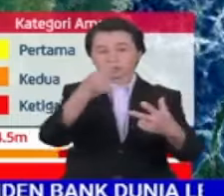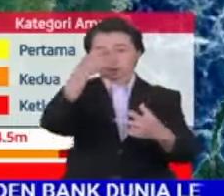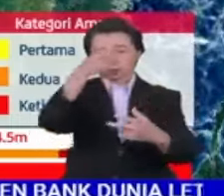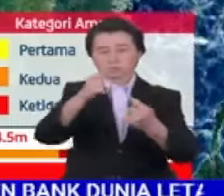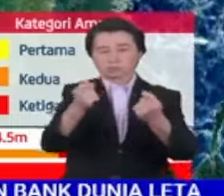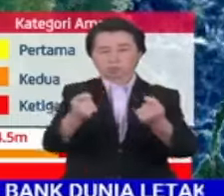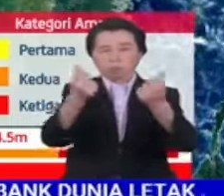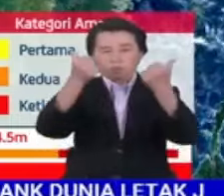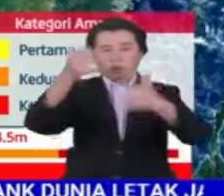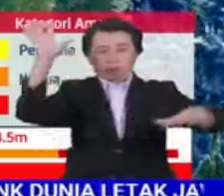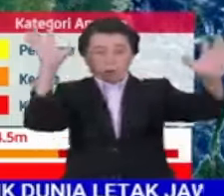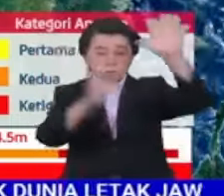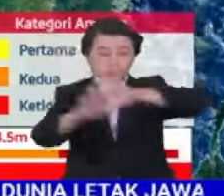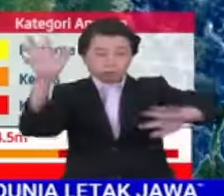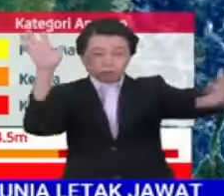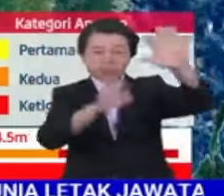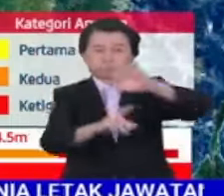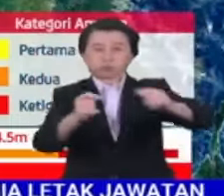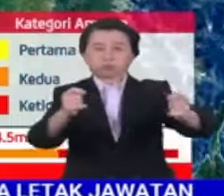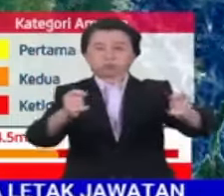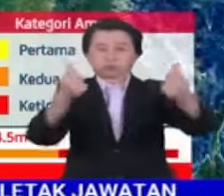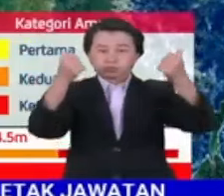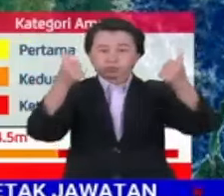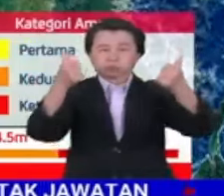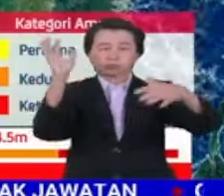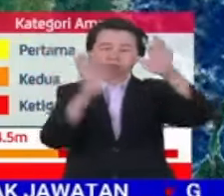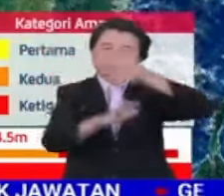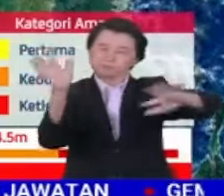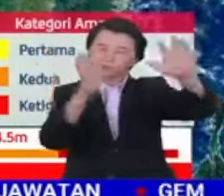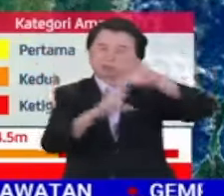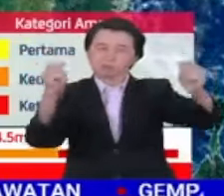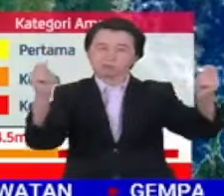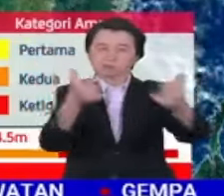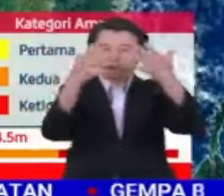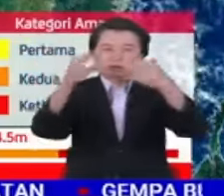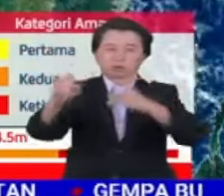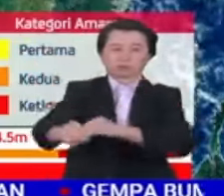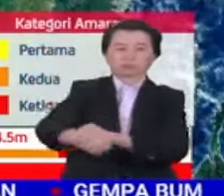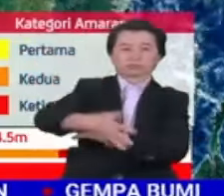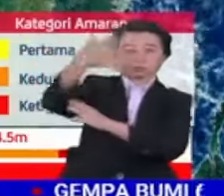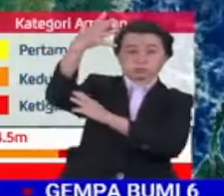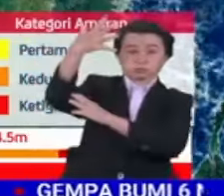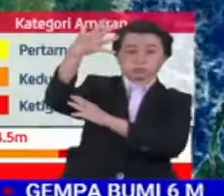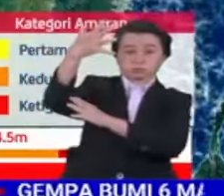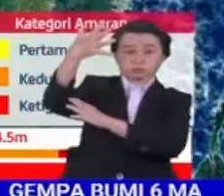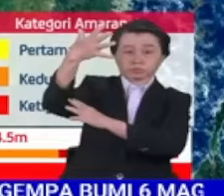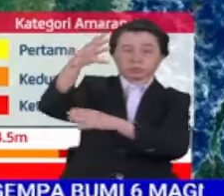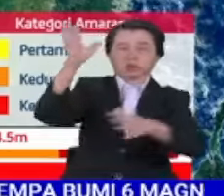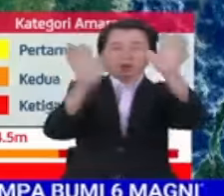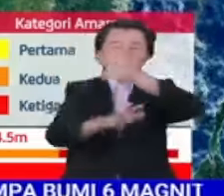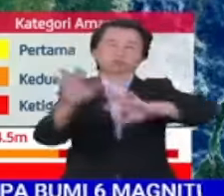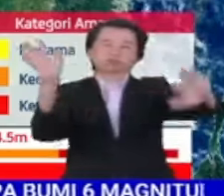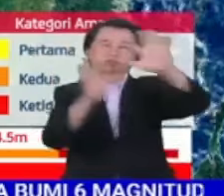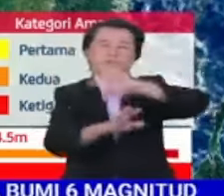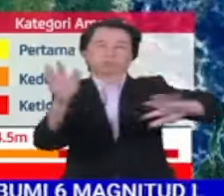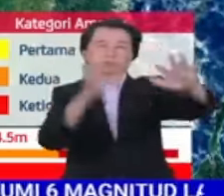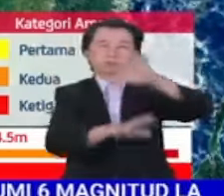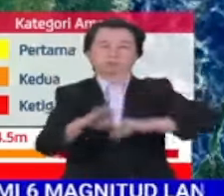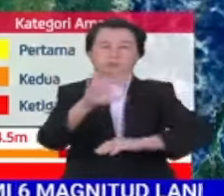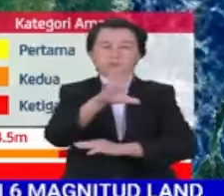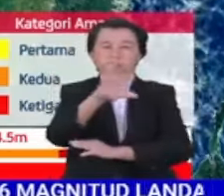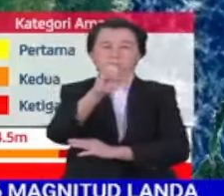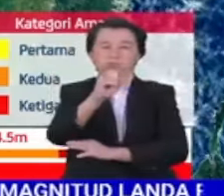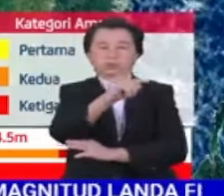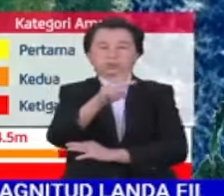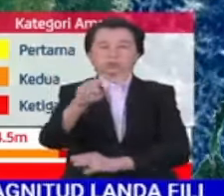kelajuan angin yang dengan ketinggian ombak sekitar kelajuan angin antara 50